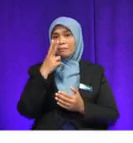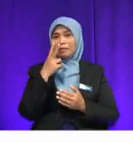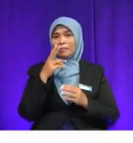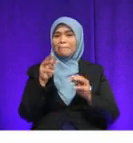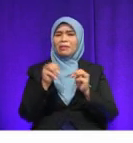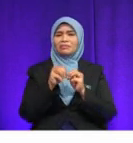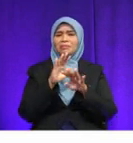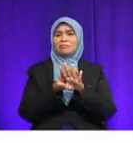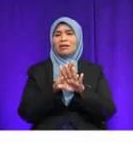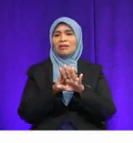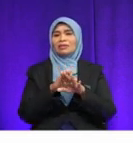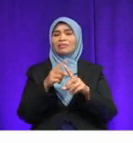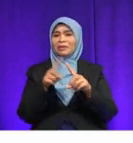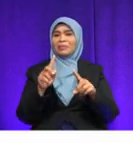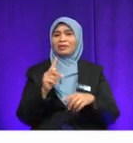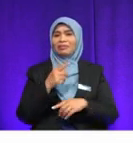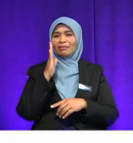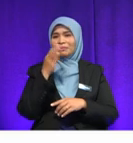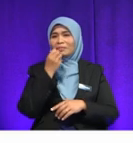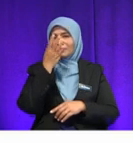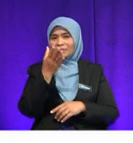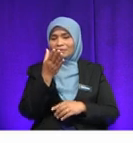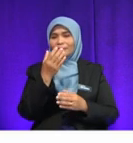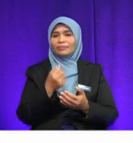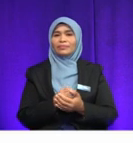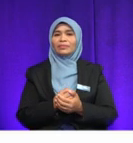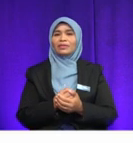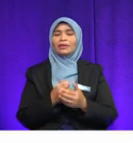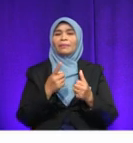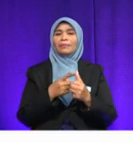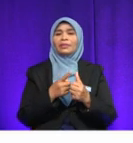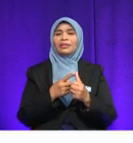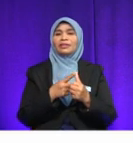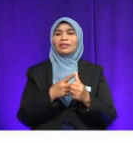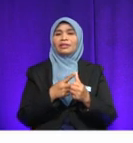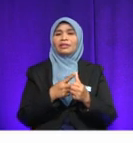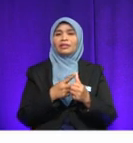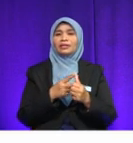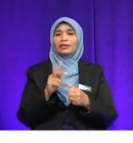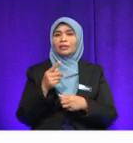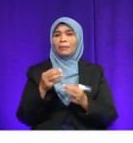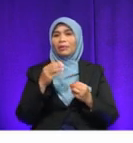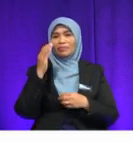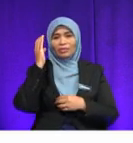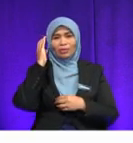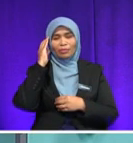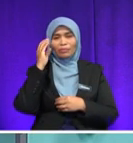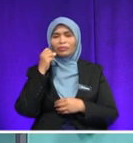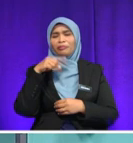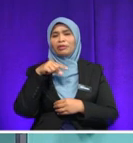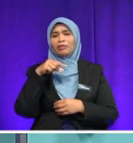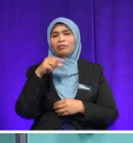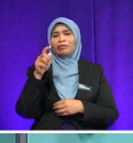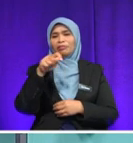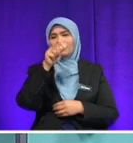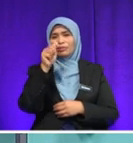tapi kita akan Terangkan ya oke so yang pertama ah yang pertama kita enggak tahu tadi saya Fika pun tanya Tadi